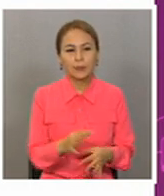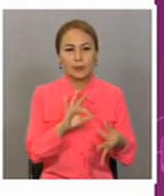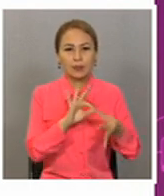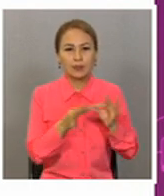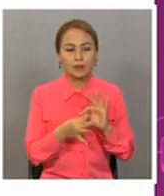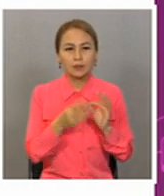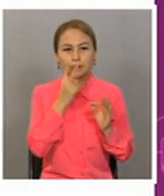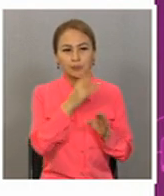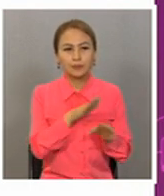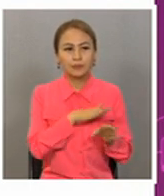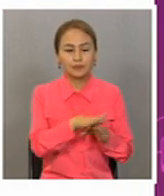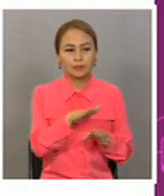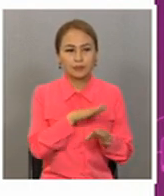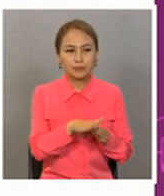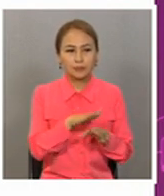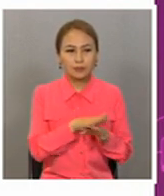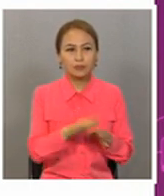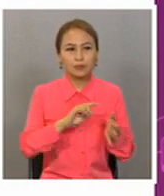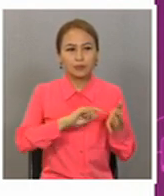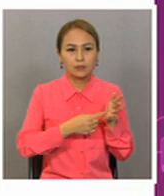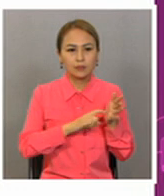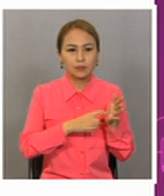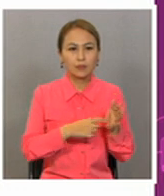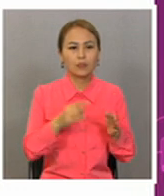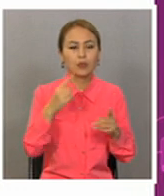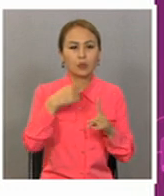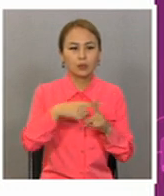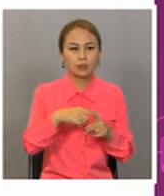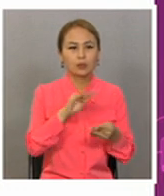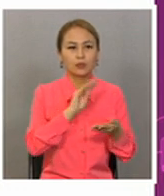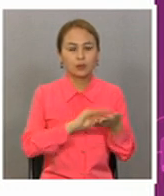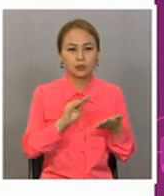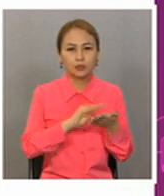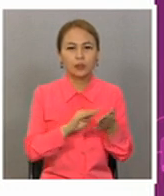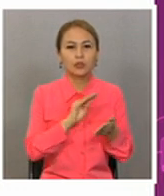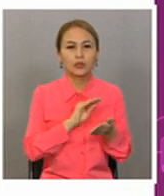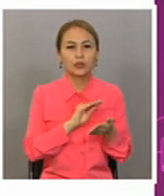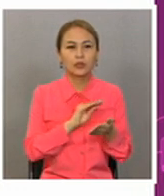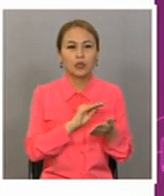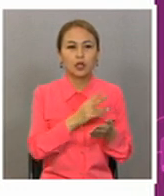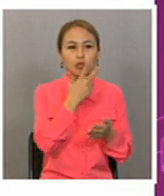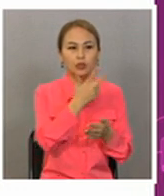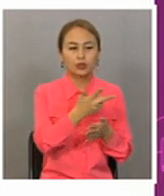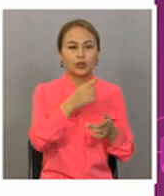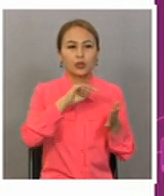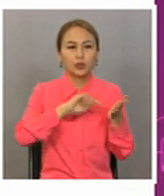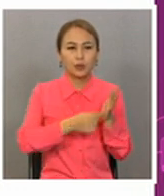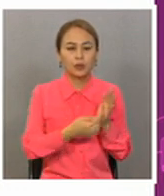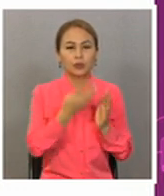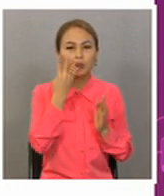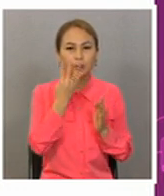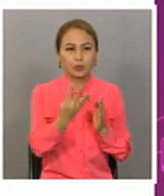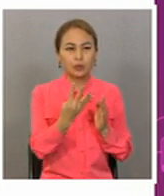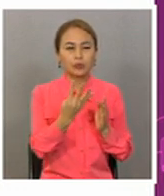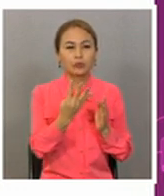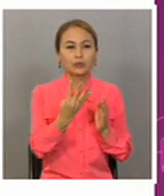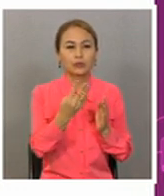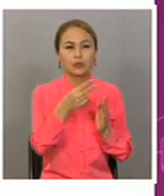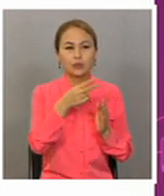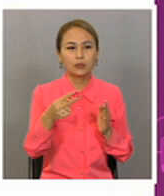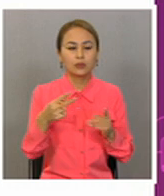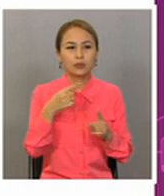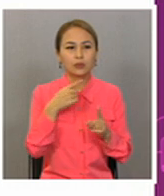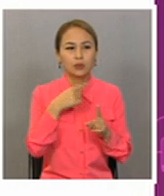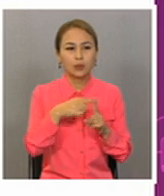отырып орындаңдар. Көбейтіндіні қосынды түрінде жазыңдар. 3 және 4 сандарының көбейтіндісін қосынды